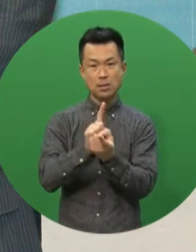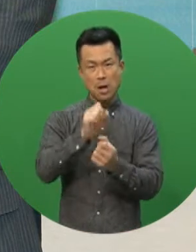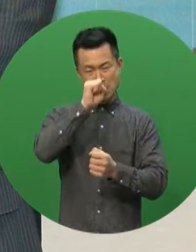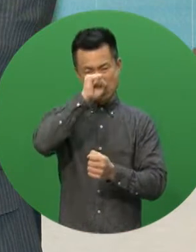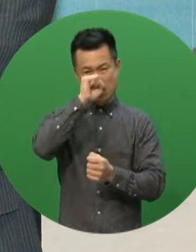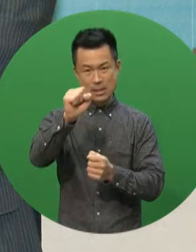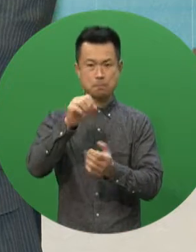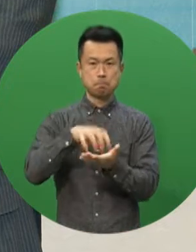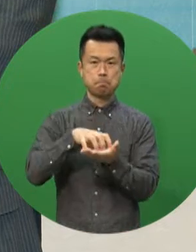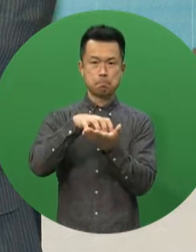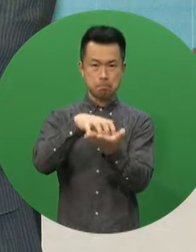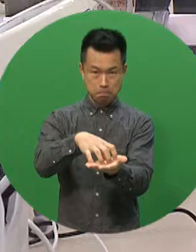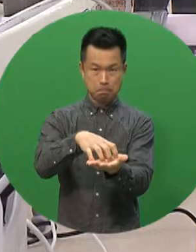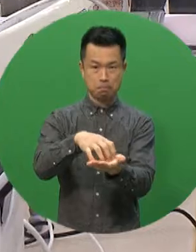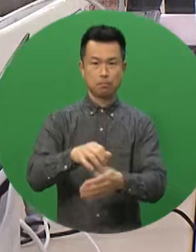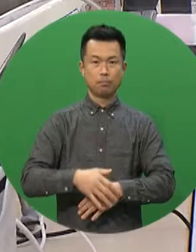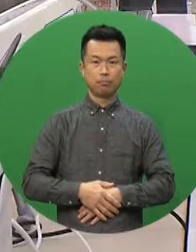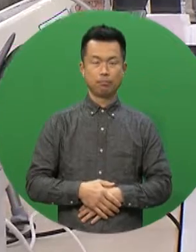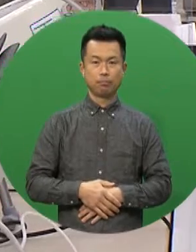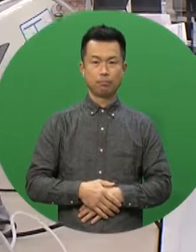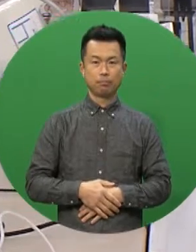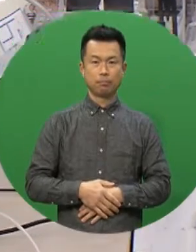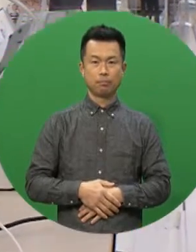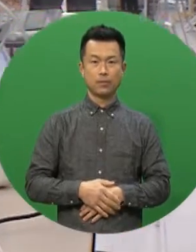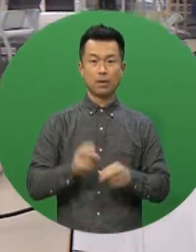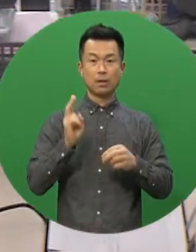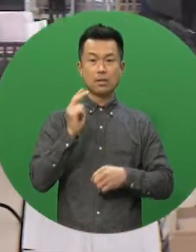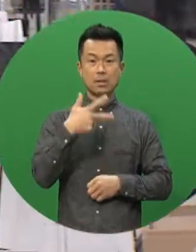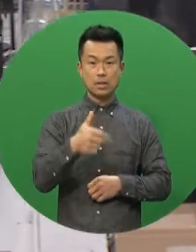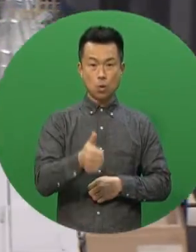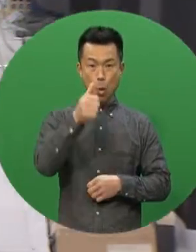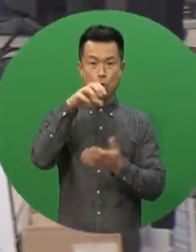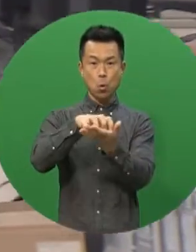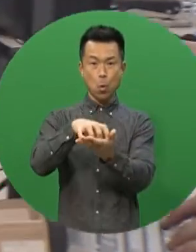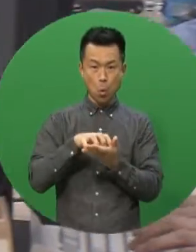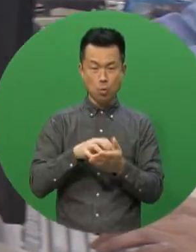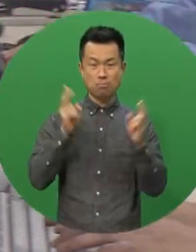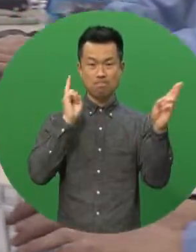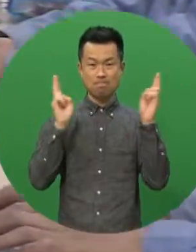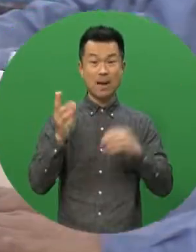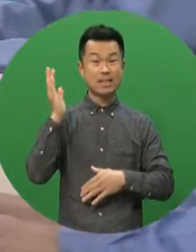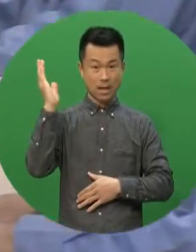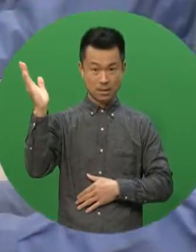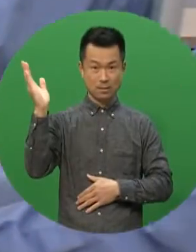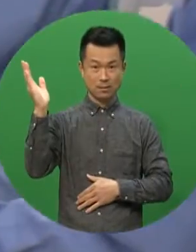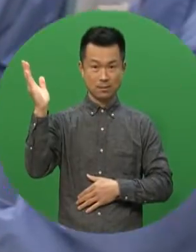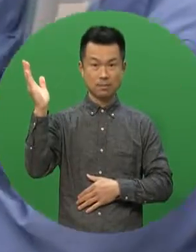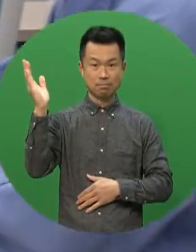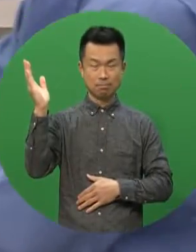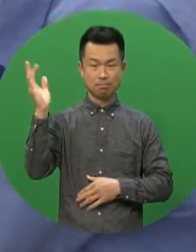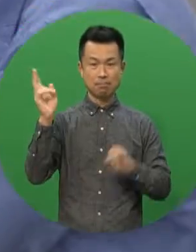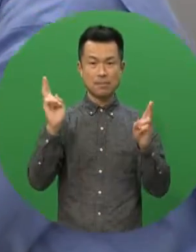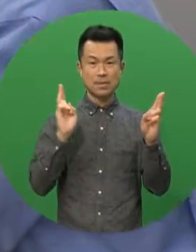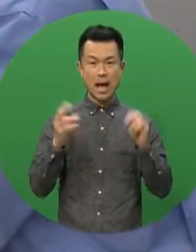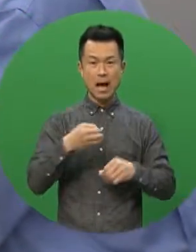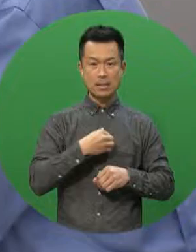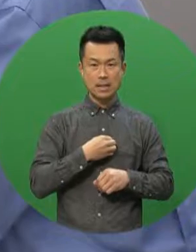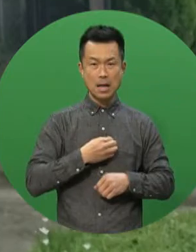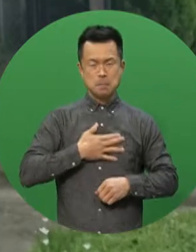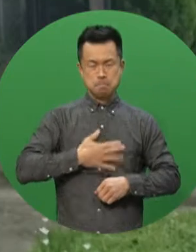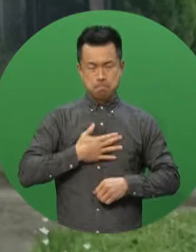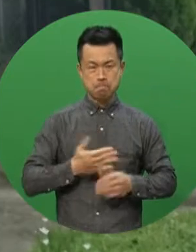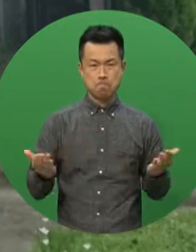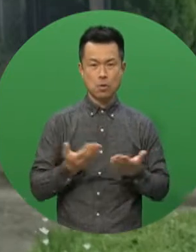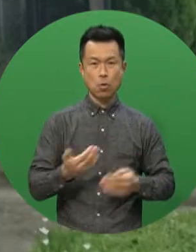みの表彰を行っています。市長賞を受賞した製造業の企業です。社員が快適に働ける